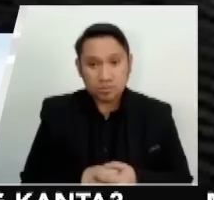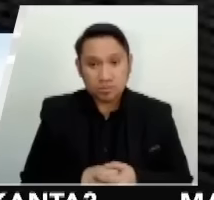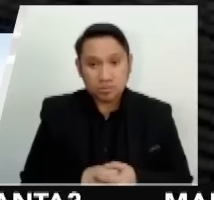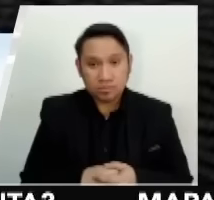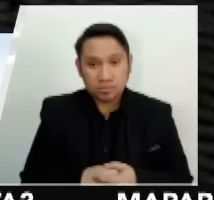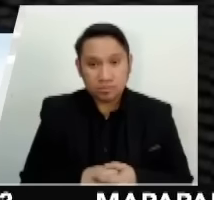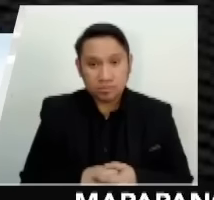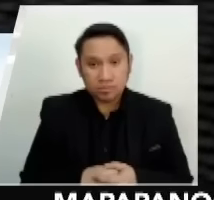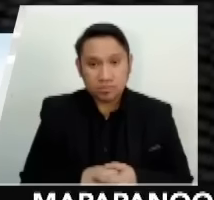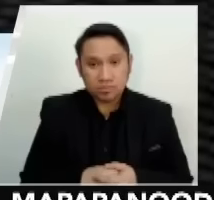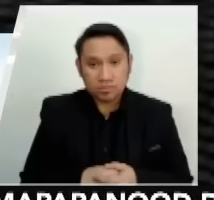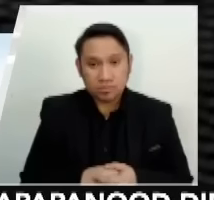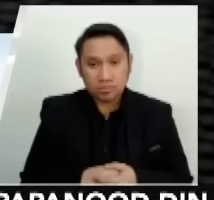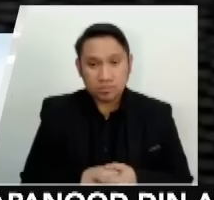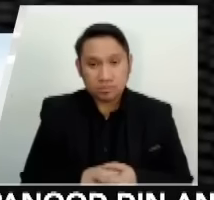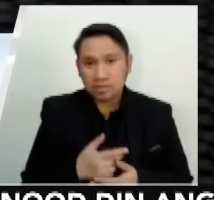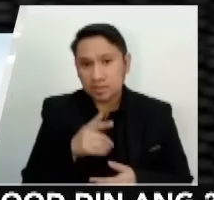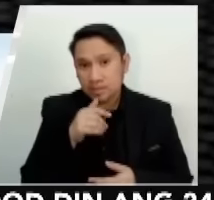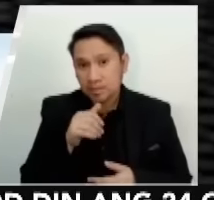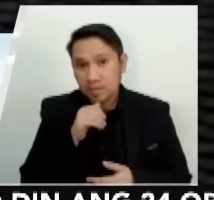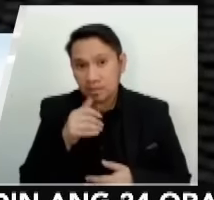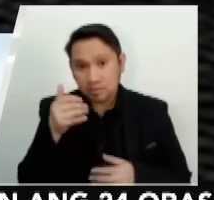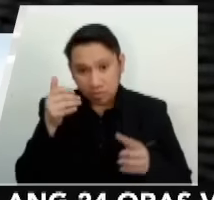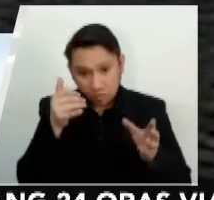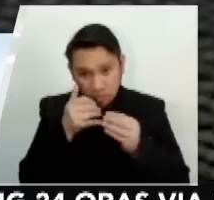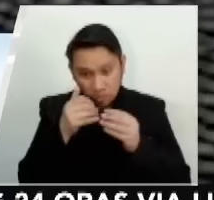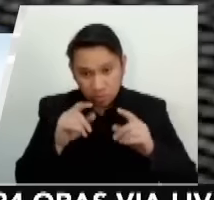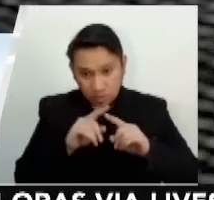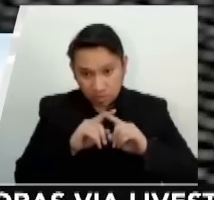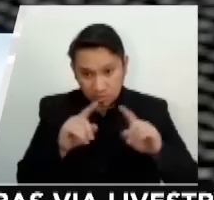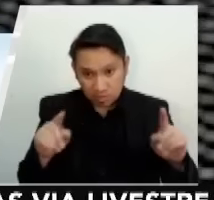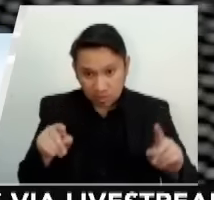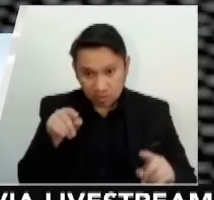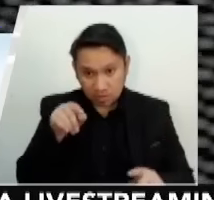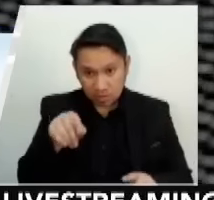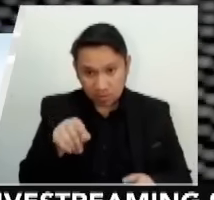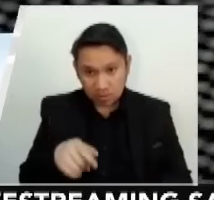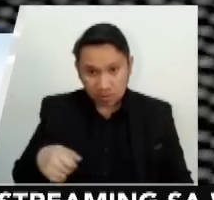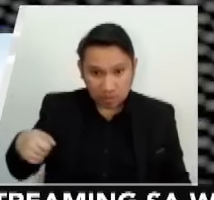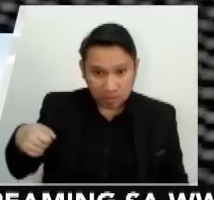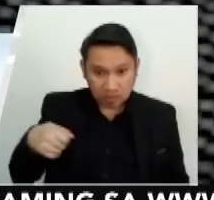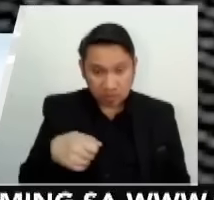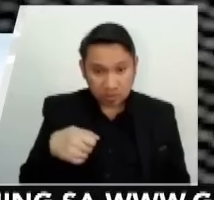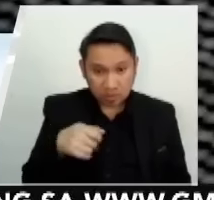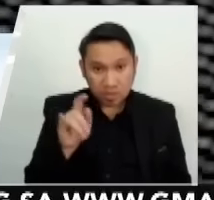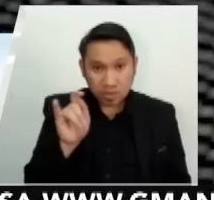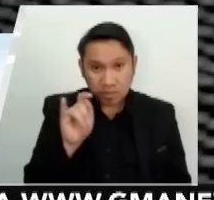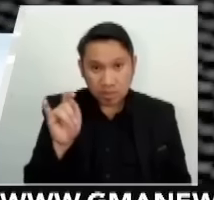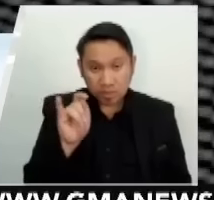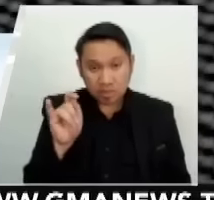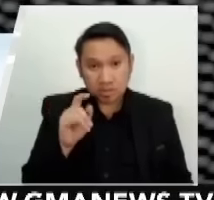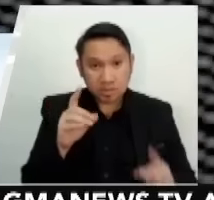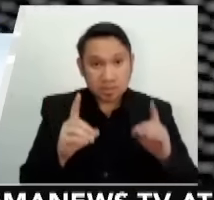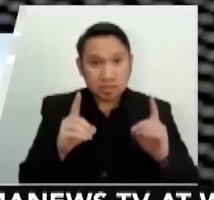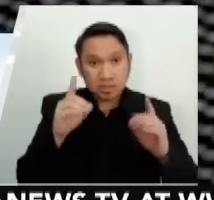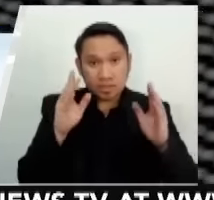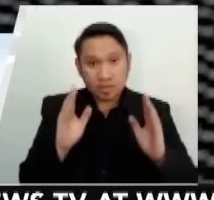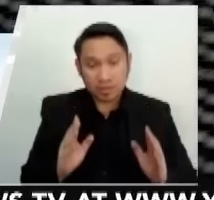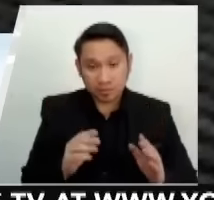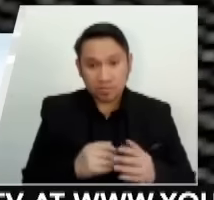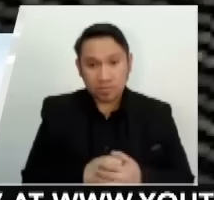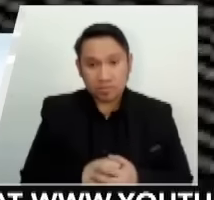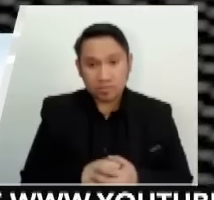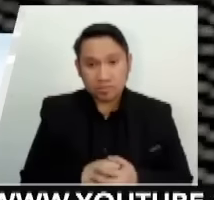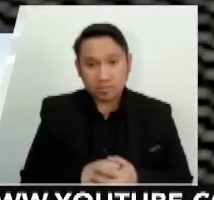Hindi nahagip sa kuha ng kamera, pero kinuyog na pala noon at sinaksak ang taxi driver na kinilalang si Johnson Pelayo, ng isa pang